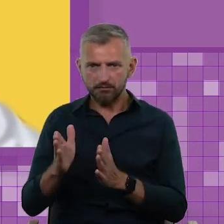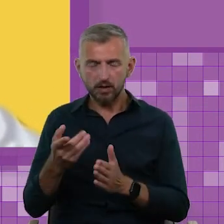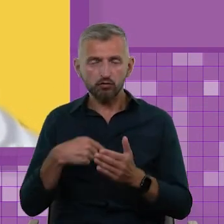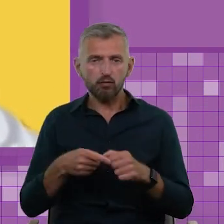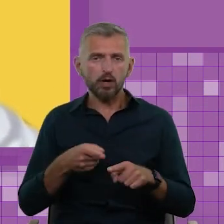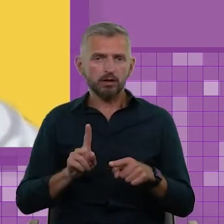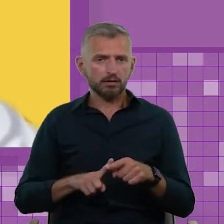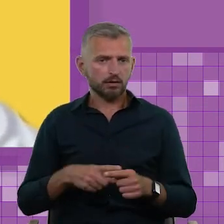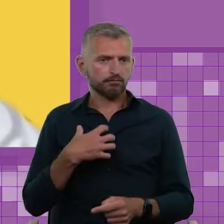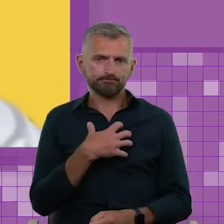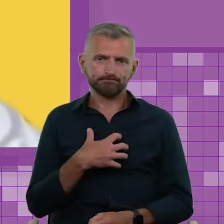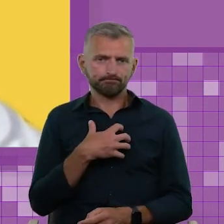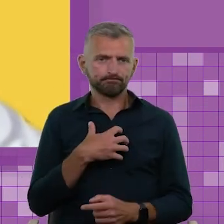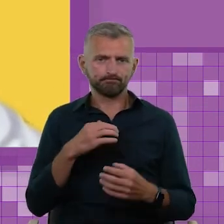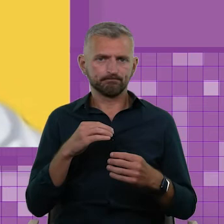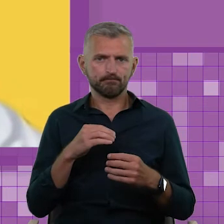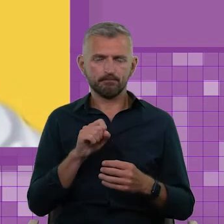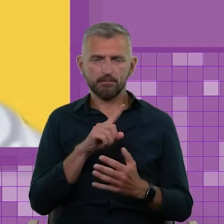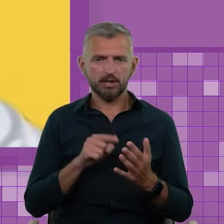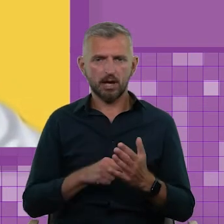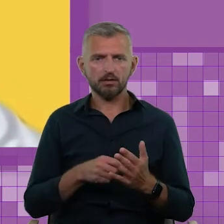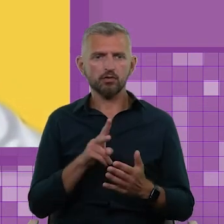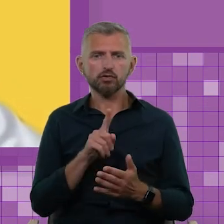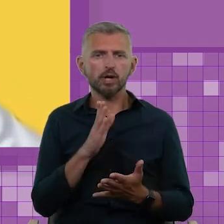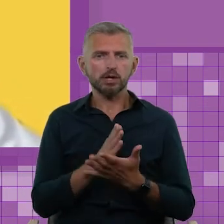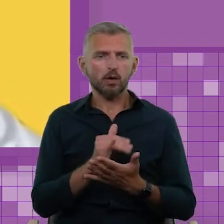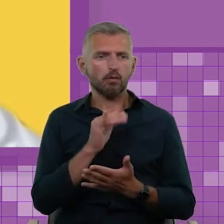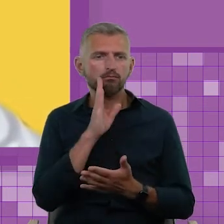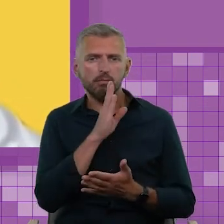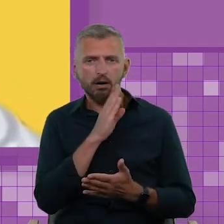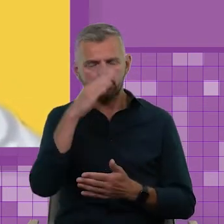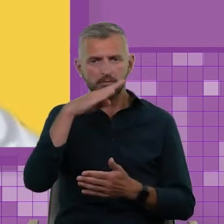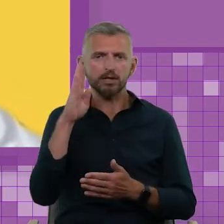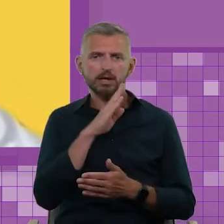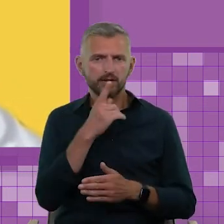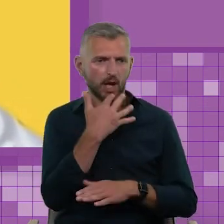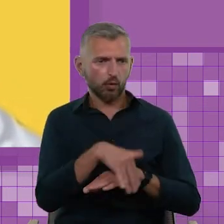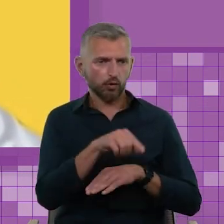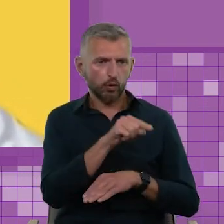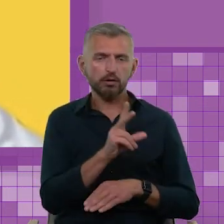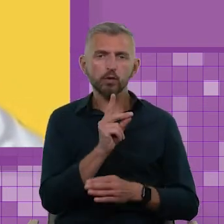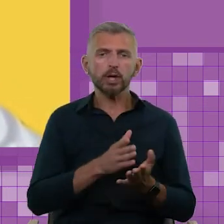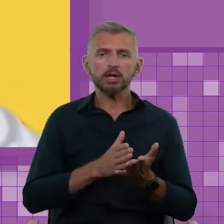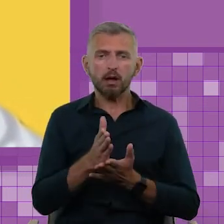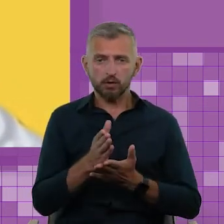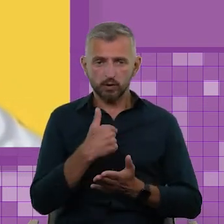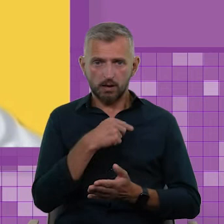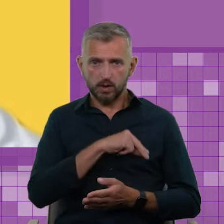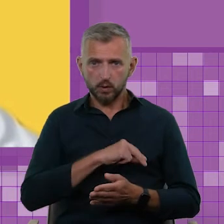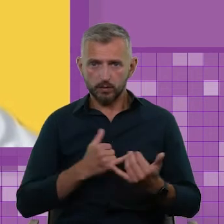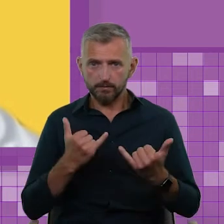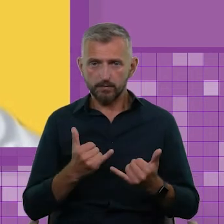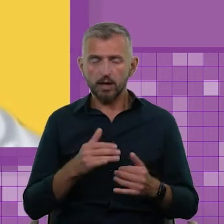це один з таких викликів, які є у мам і у батьків, які є за кордоном. І другий напрямок, з яким я працюю наразі, він стосується